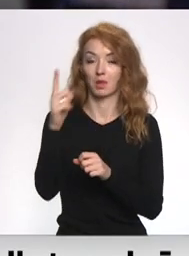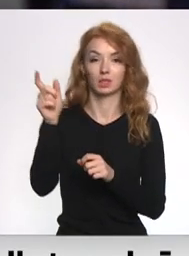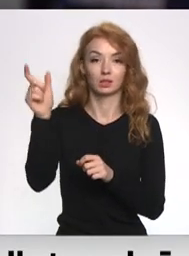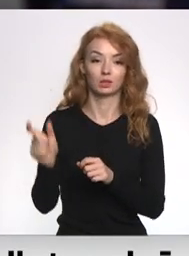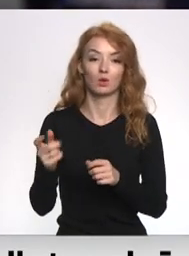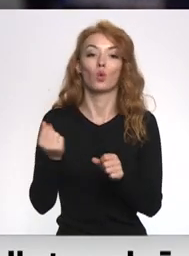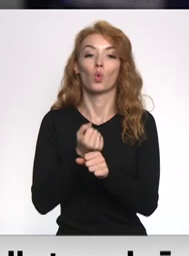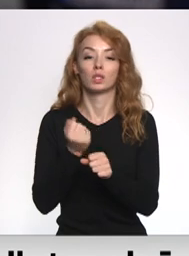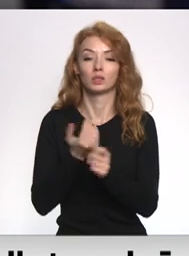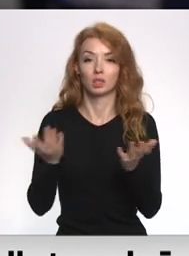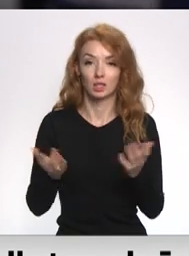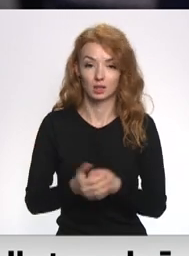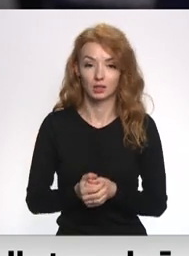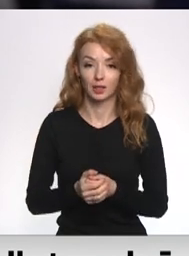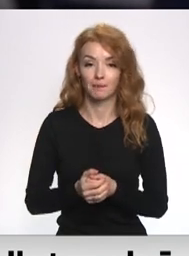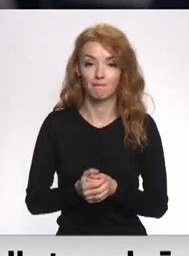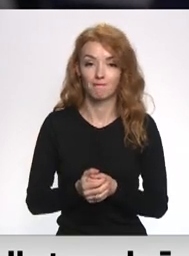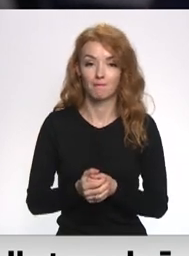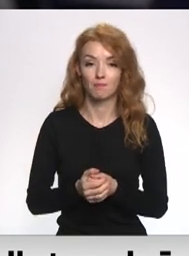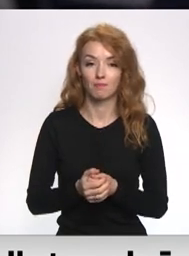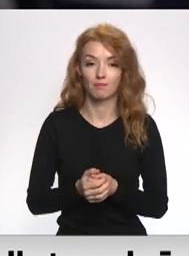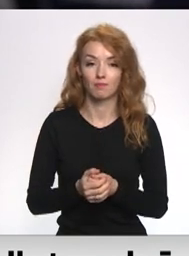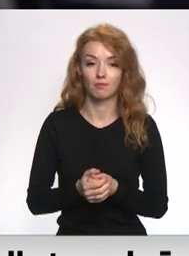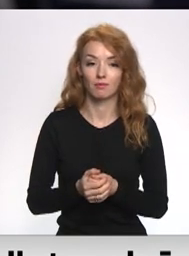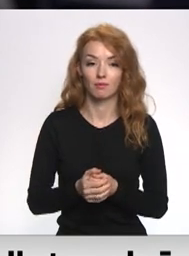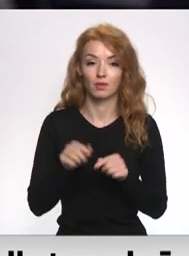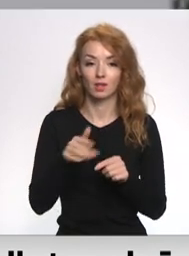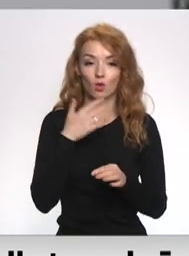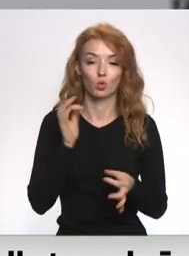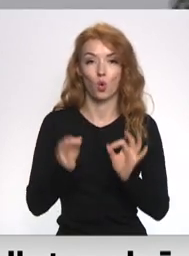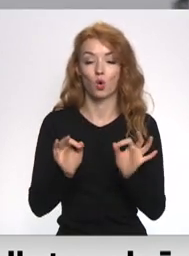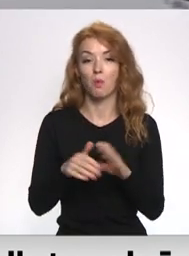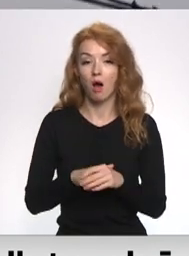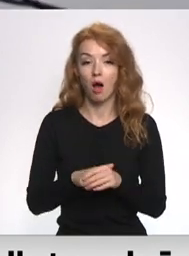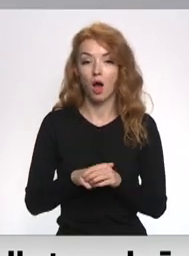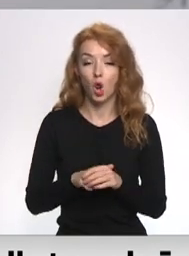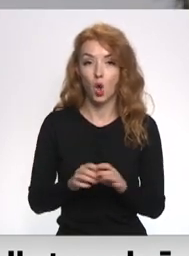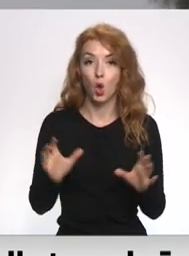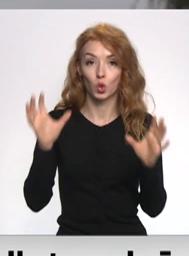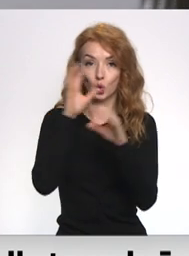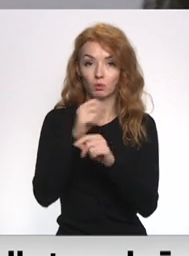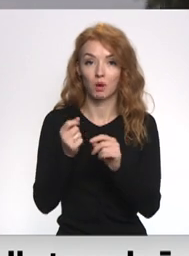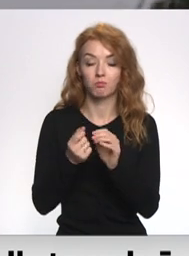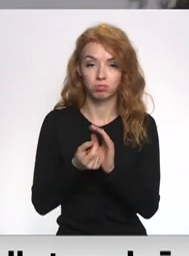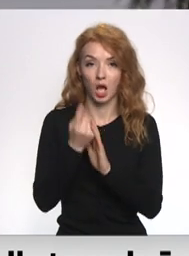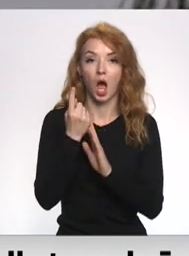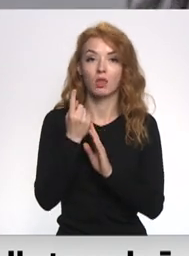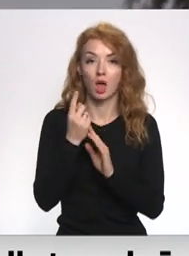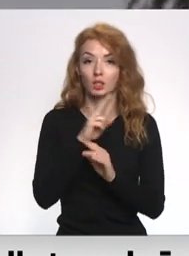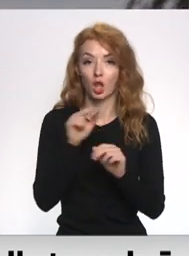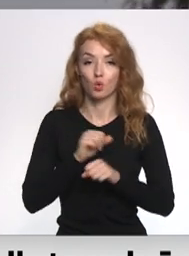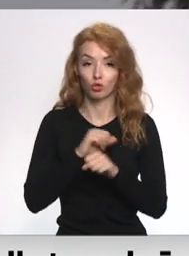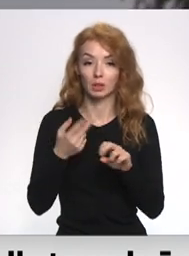cilvēkus, ko tu izdarīsi? Tas nav normāli. Tumsā pieaug drošības riski, tāpēc nakts